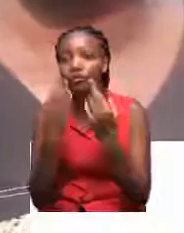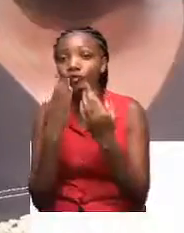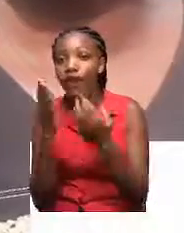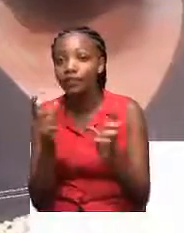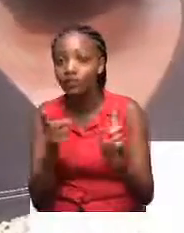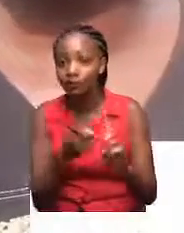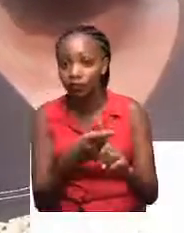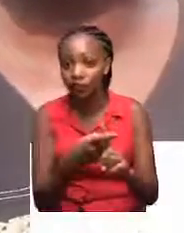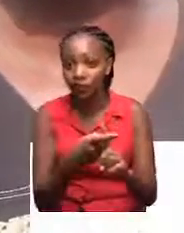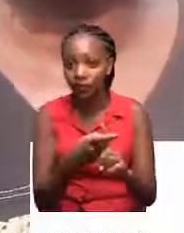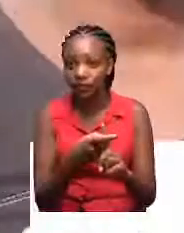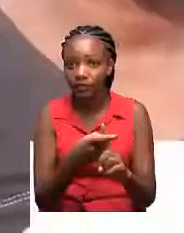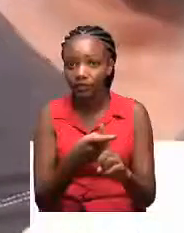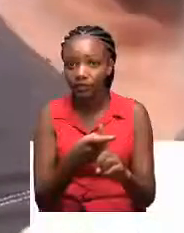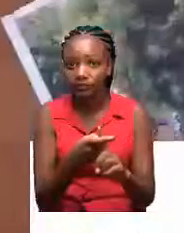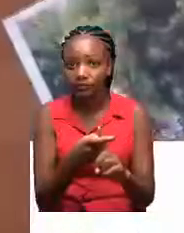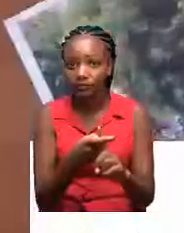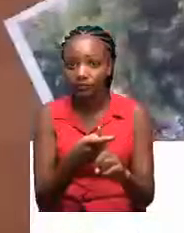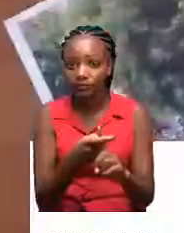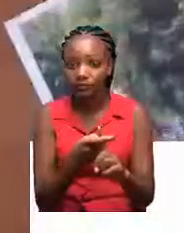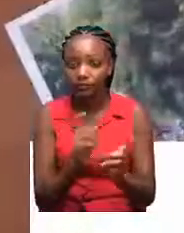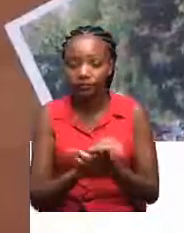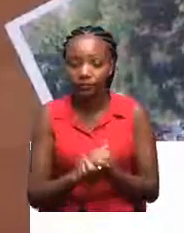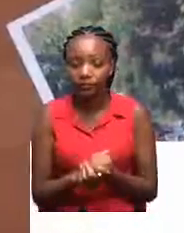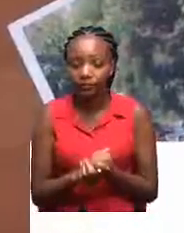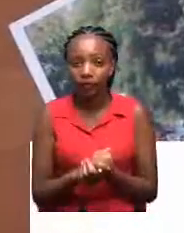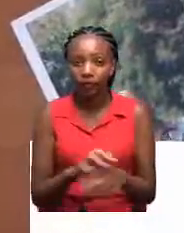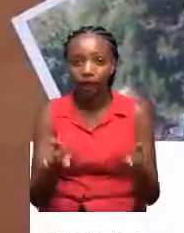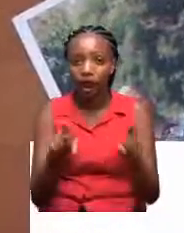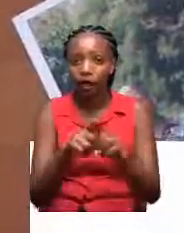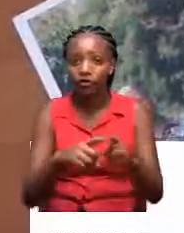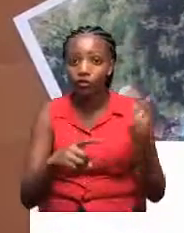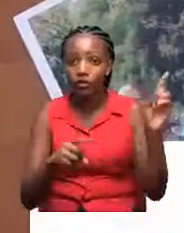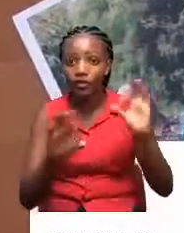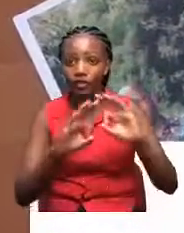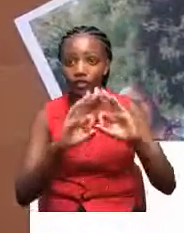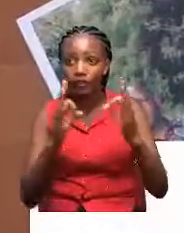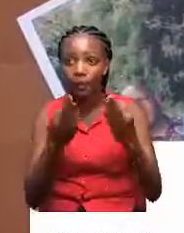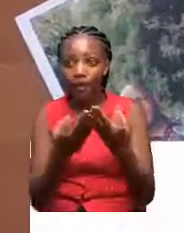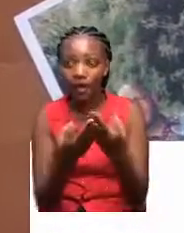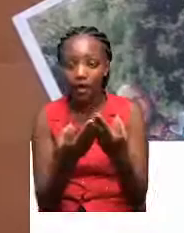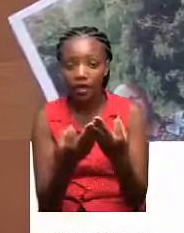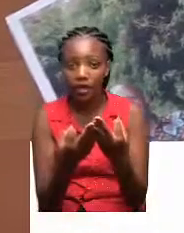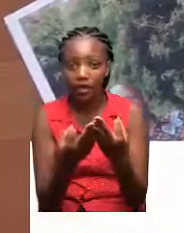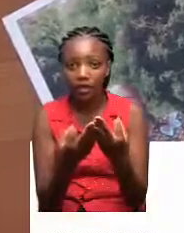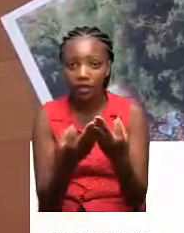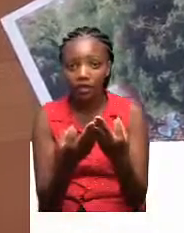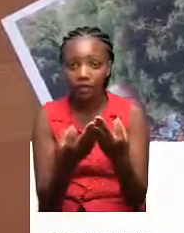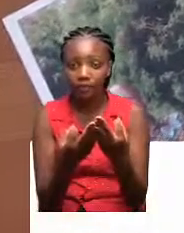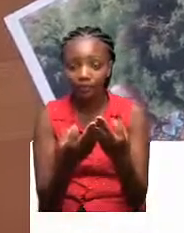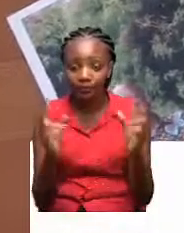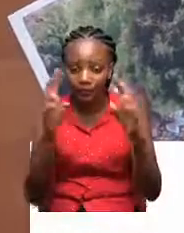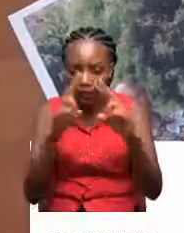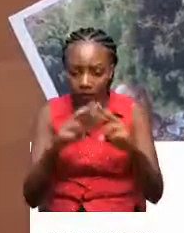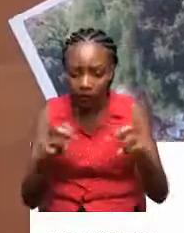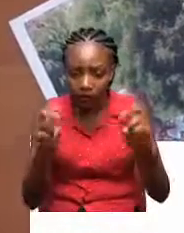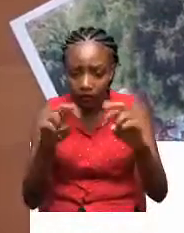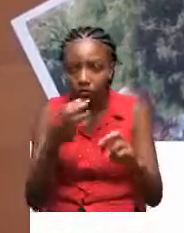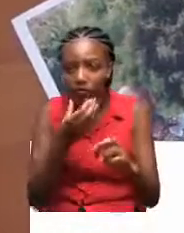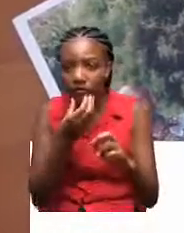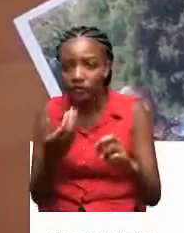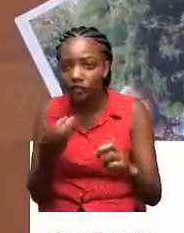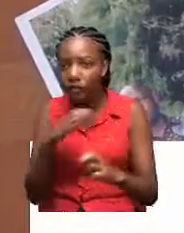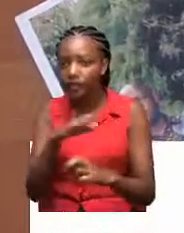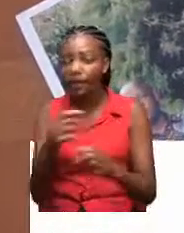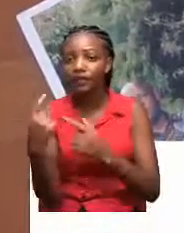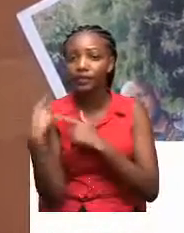Hizo results zina match. Kulingana na jamii hiyo, aidha wamekuwa wakimtafuta mwanao tangu